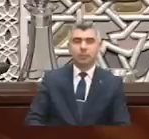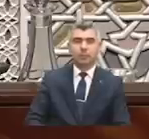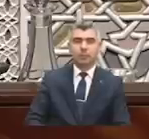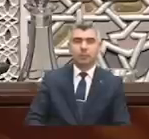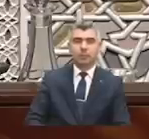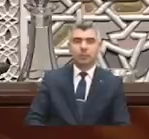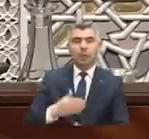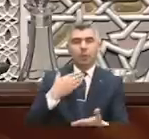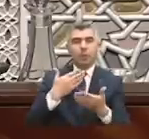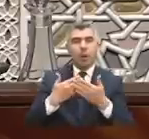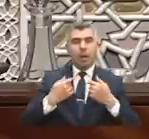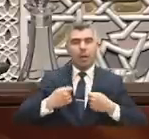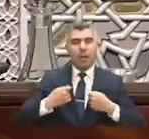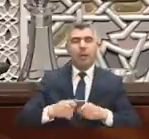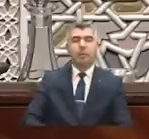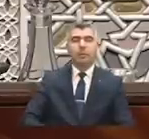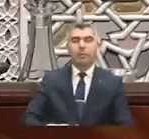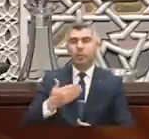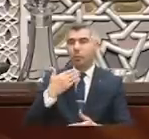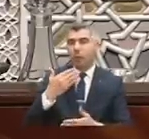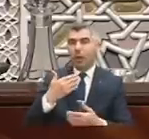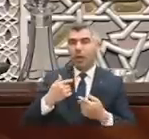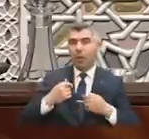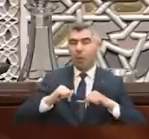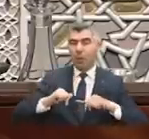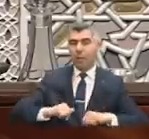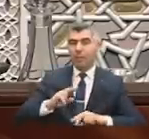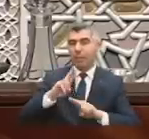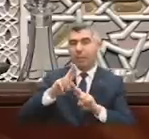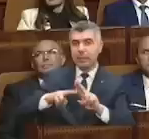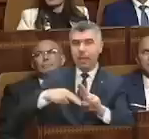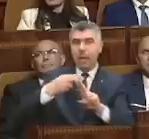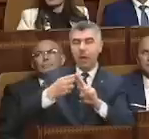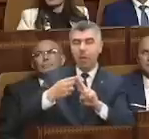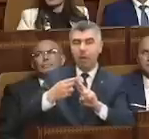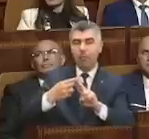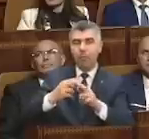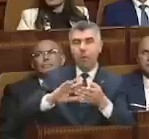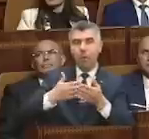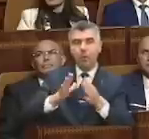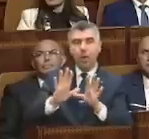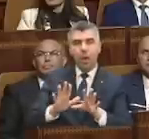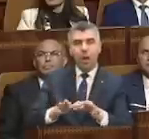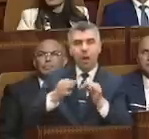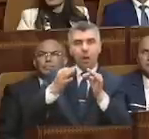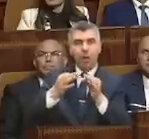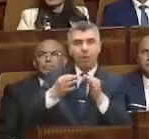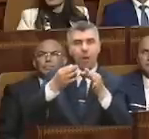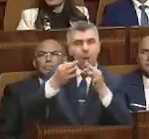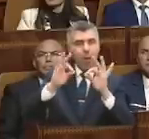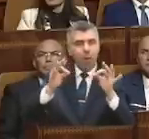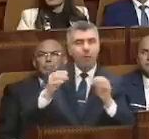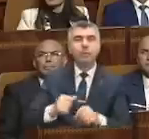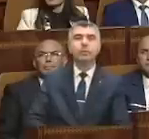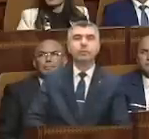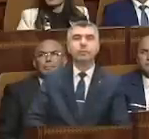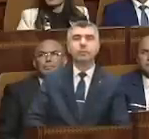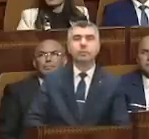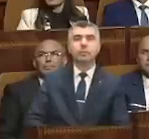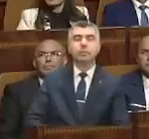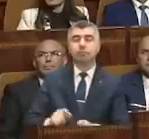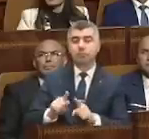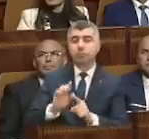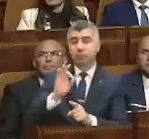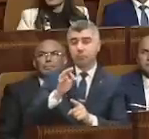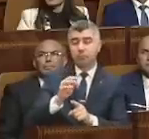السيد الرئيس شكرا السيد الوزير على جوابكم وعلى المعطيات التي تفضلتم من ذكرها ان الهدف